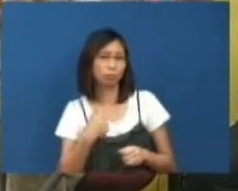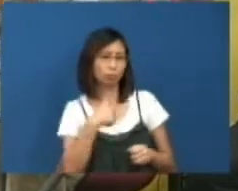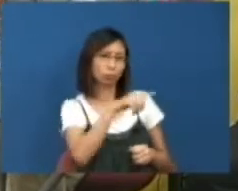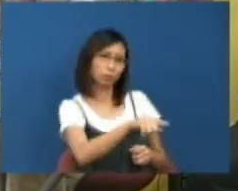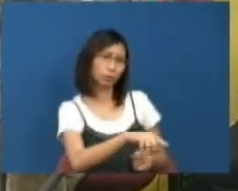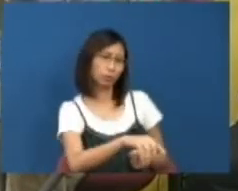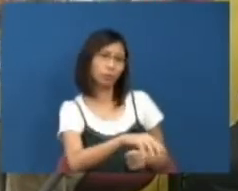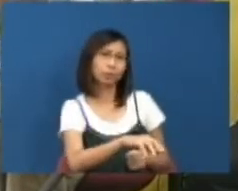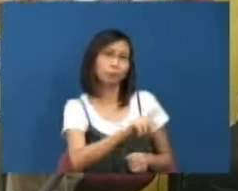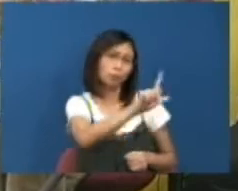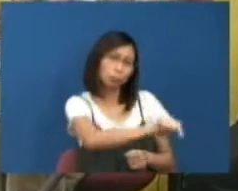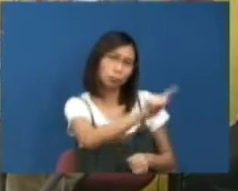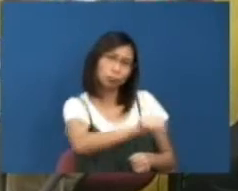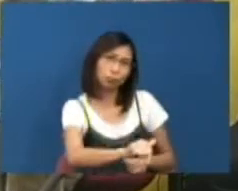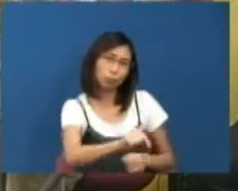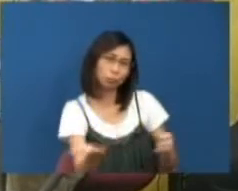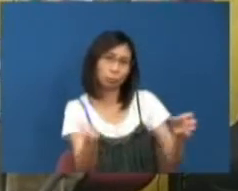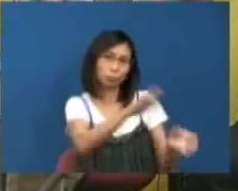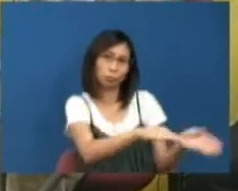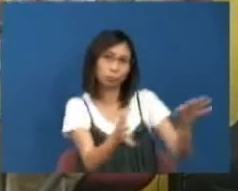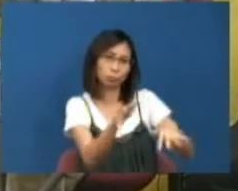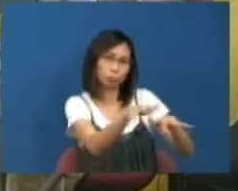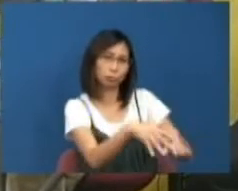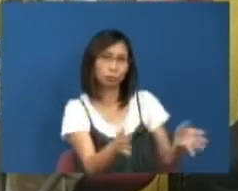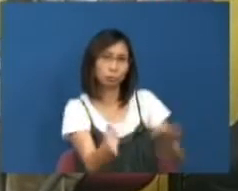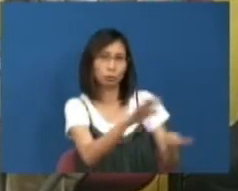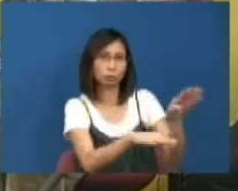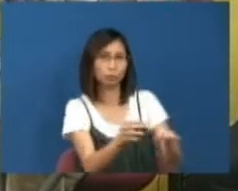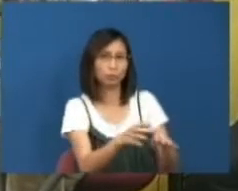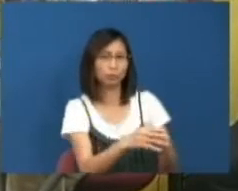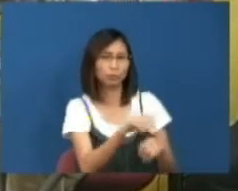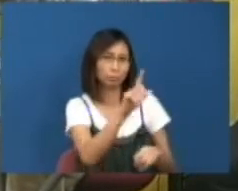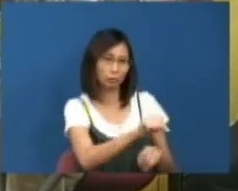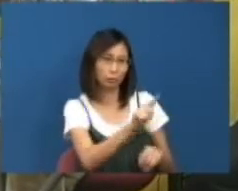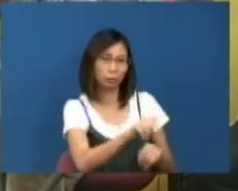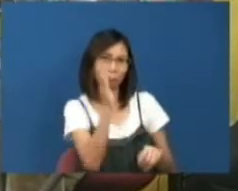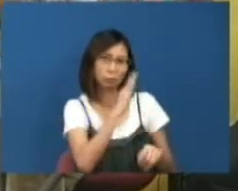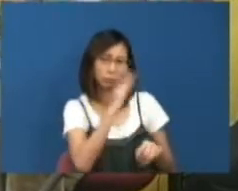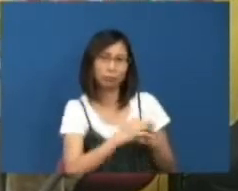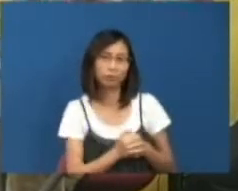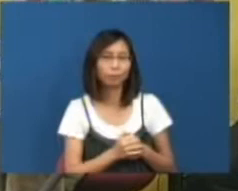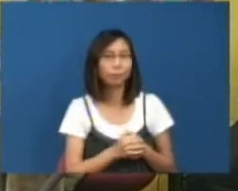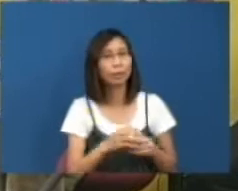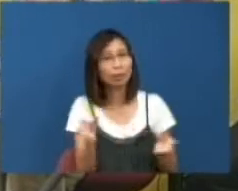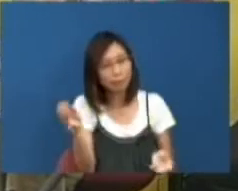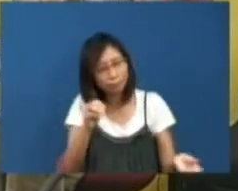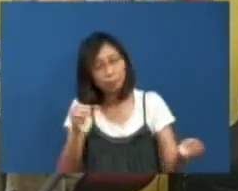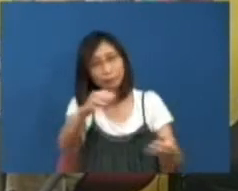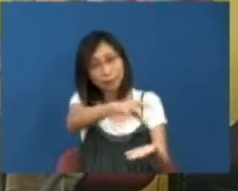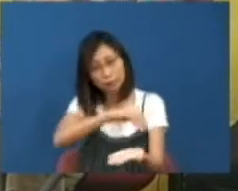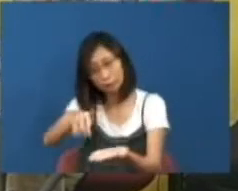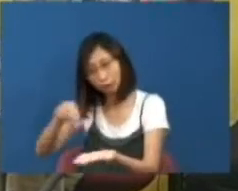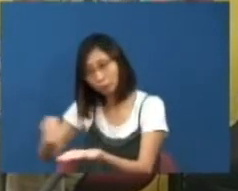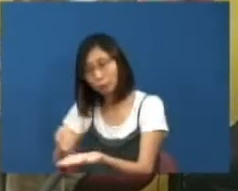邊產生，咁而浪費咗白白浪費咗咧能源。但如果我哋好好咁將呢啲能源收集好去冷凍